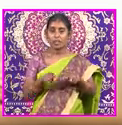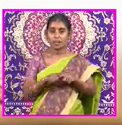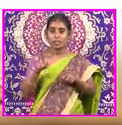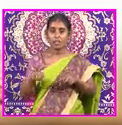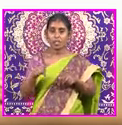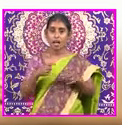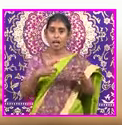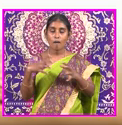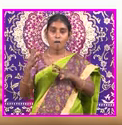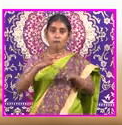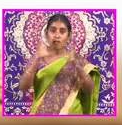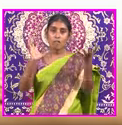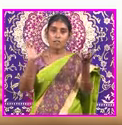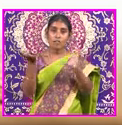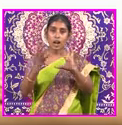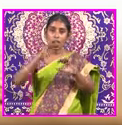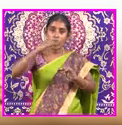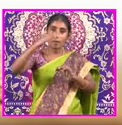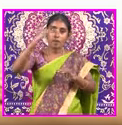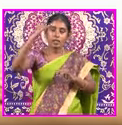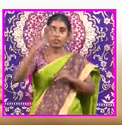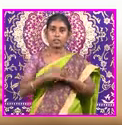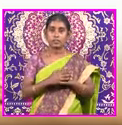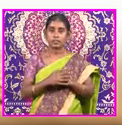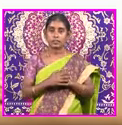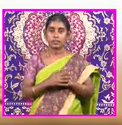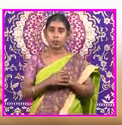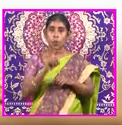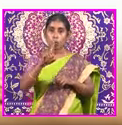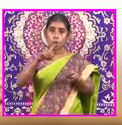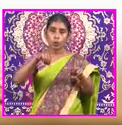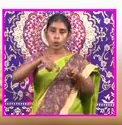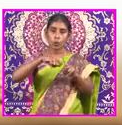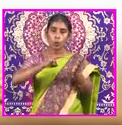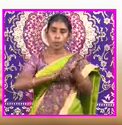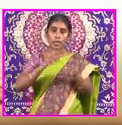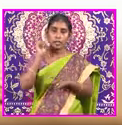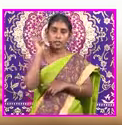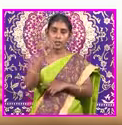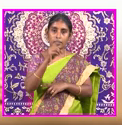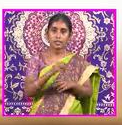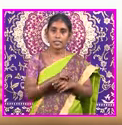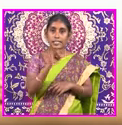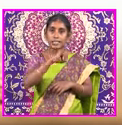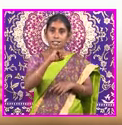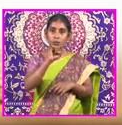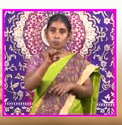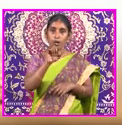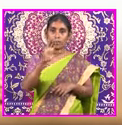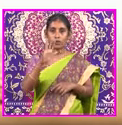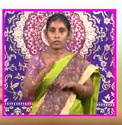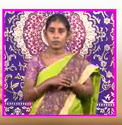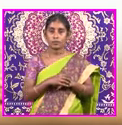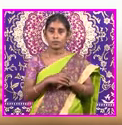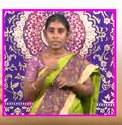கிலோமீட்டருக்கு 1000 மீட்டருக்கு 6.5 செல்சியஸ் வந்து குறையுது. ரைட். அடுத்தது நிலம் மற்றும் நீர் பரவல்,